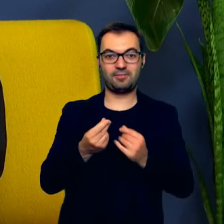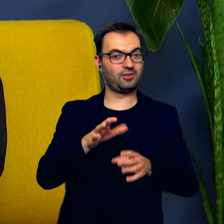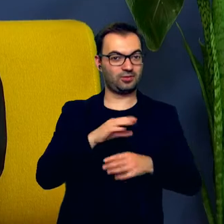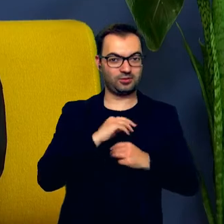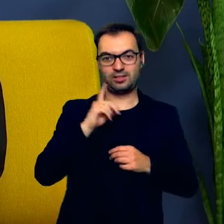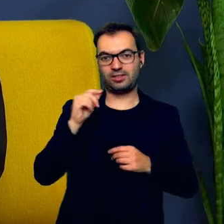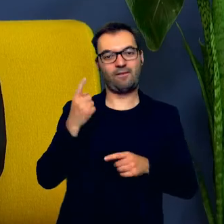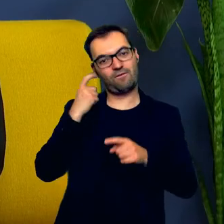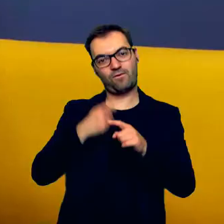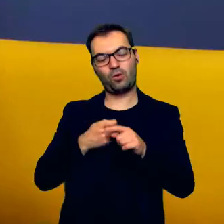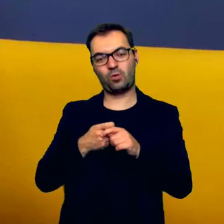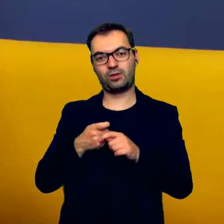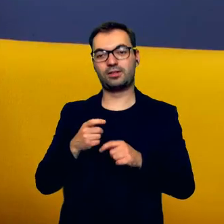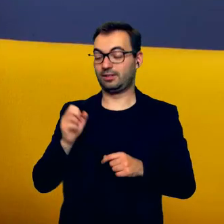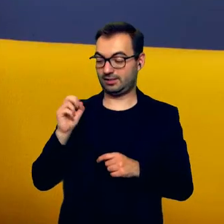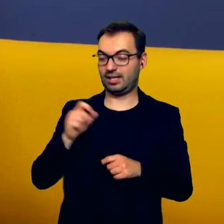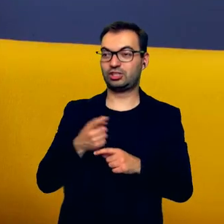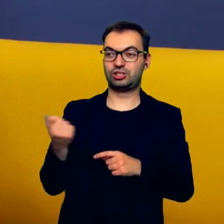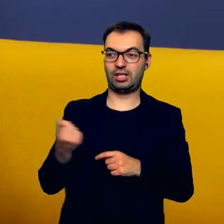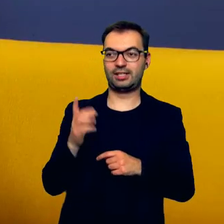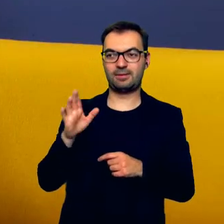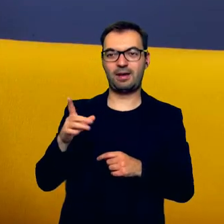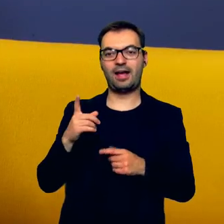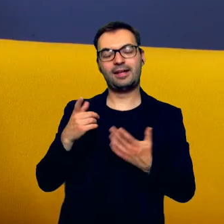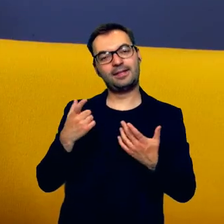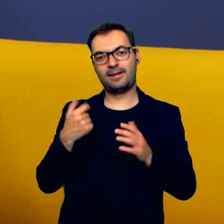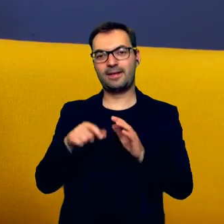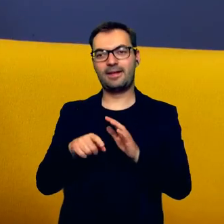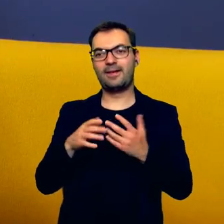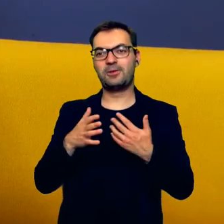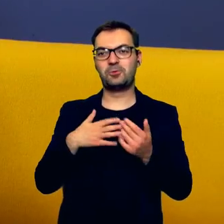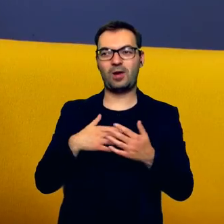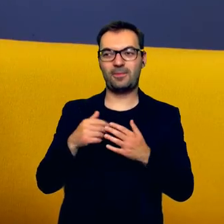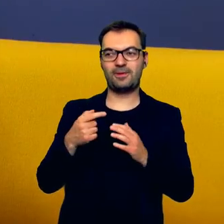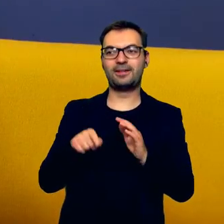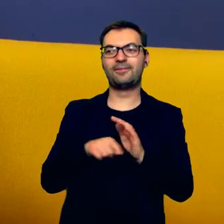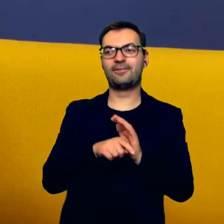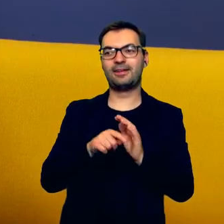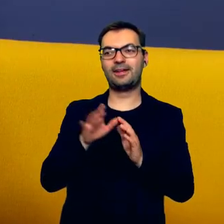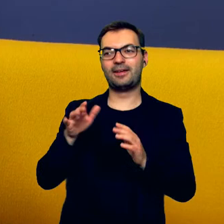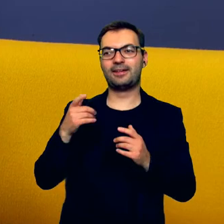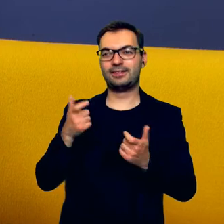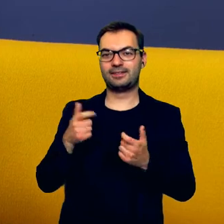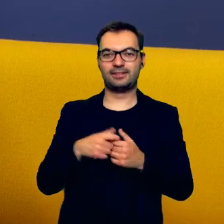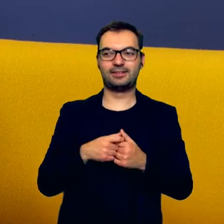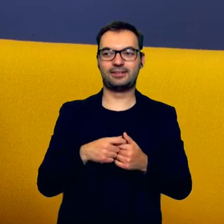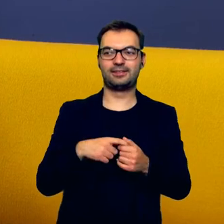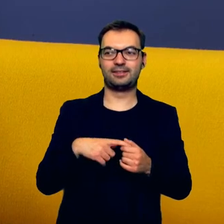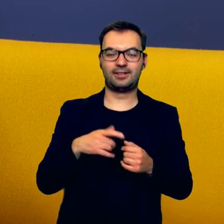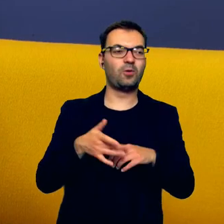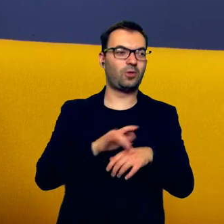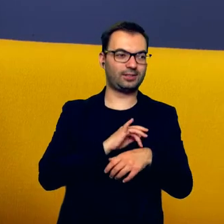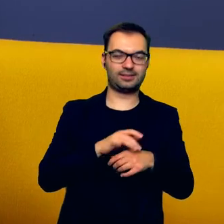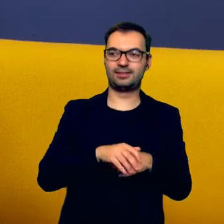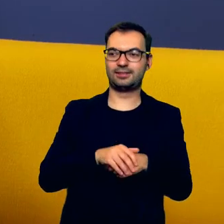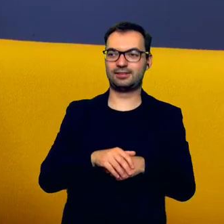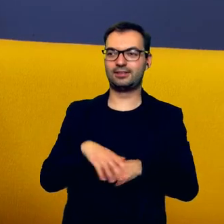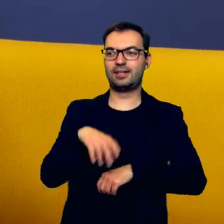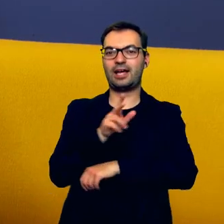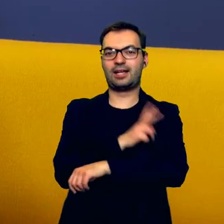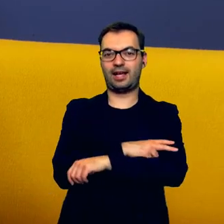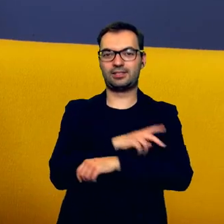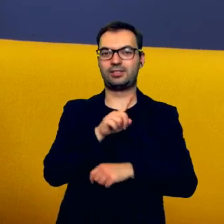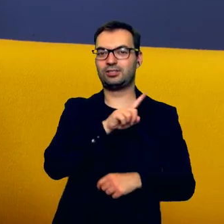dostanie, to pójdzie do wroga. Tak, jest szantażystką, ale ma pewną słabość. I tę słabość... Tą słabością jest Popielski. Kapitan